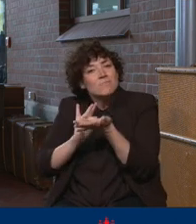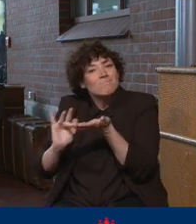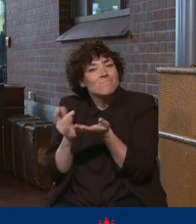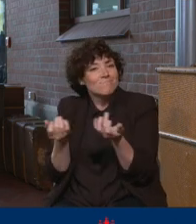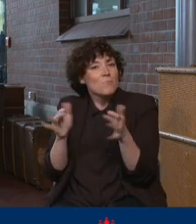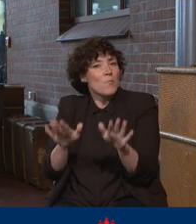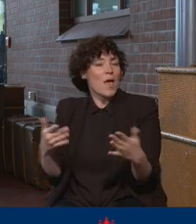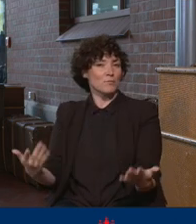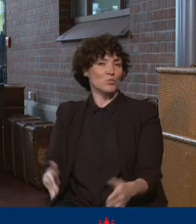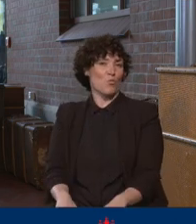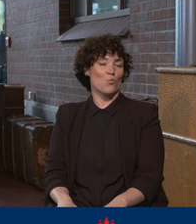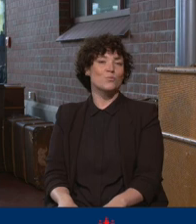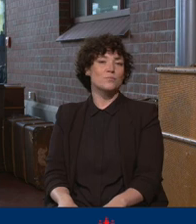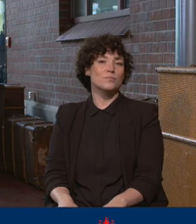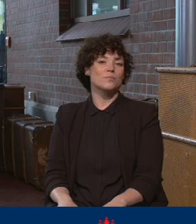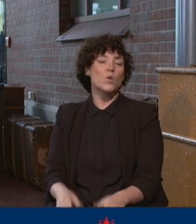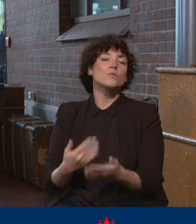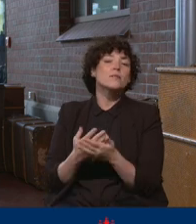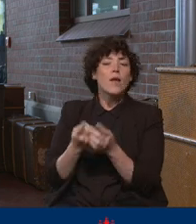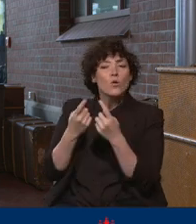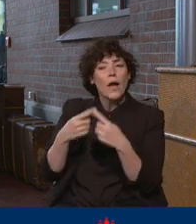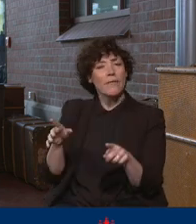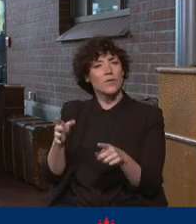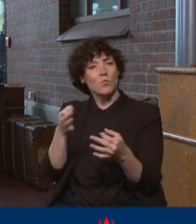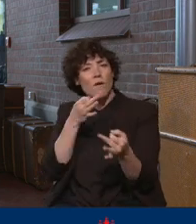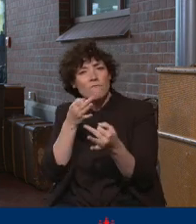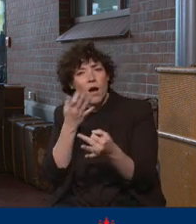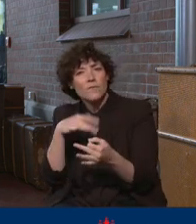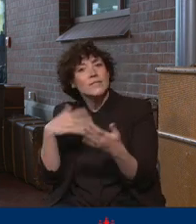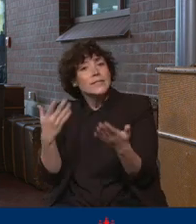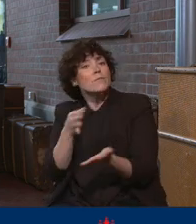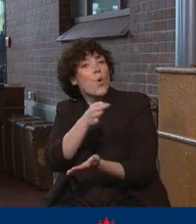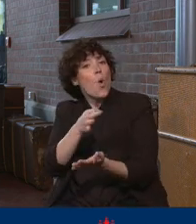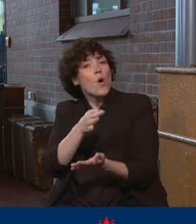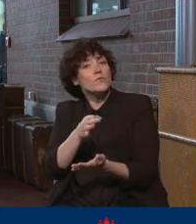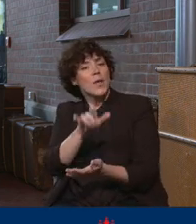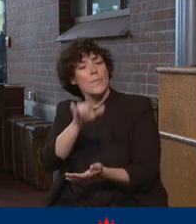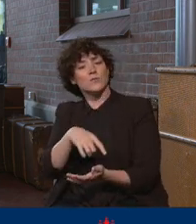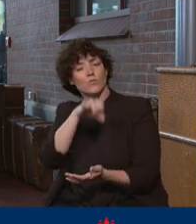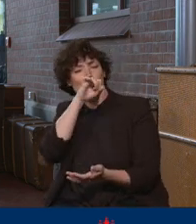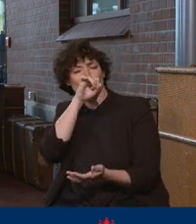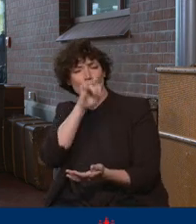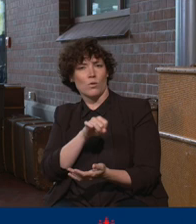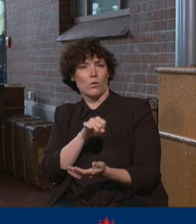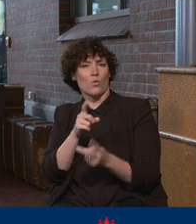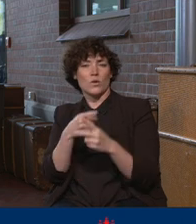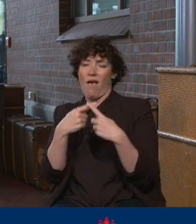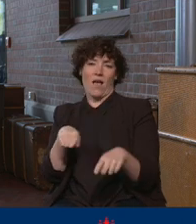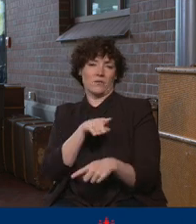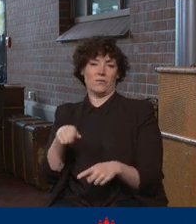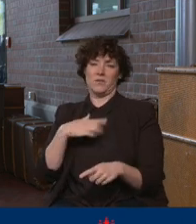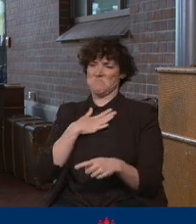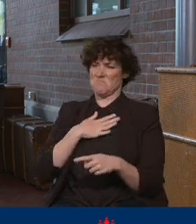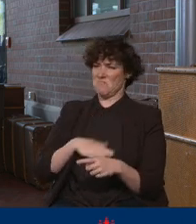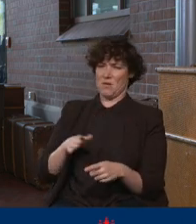noch einmal befragt und dann gibt es diese ort der eine andere eine für das sind unort habe ich sind schon auch starke